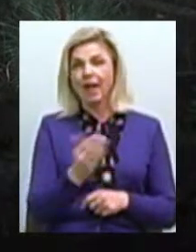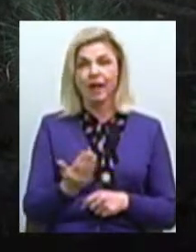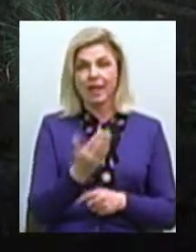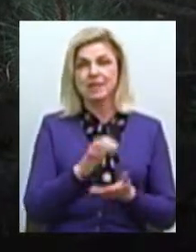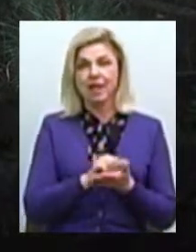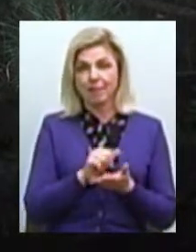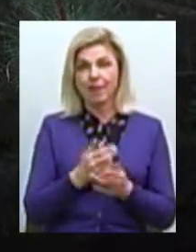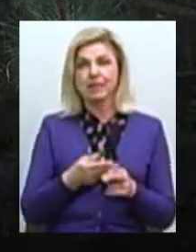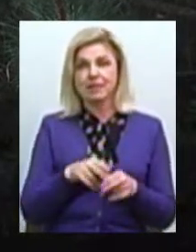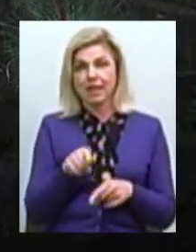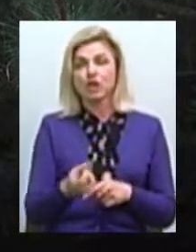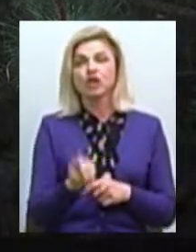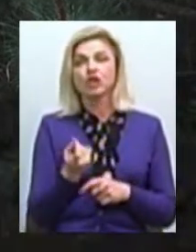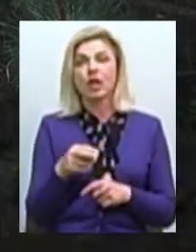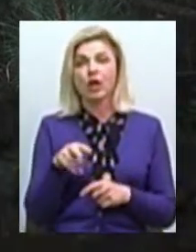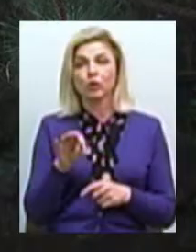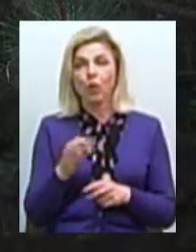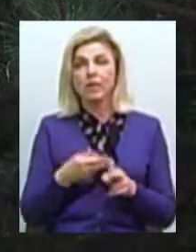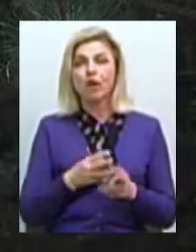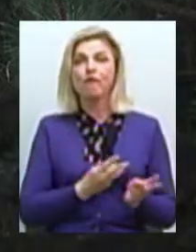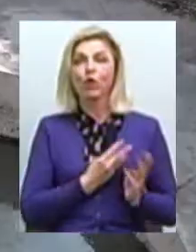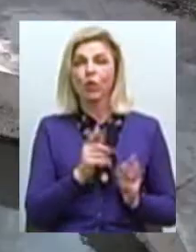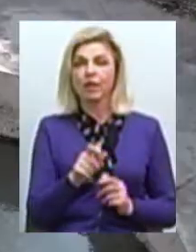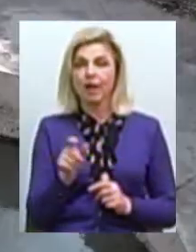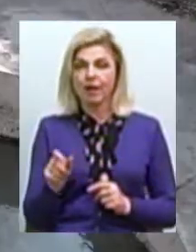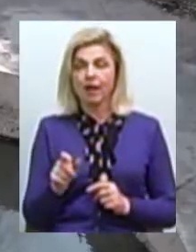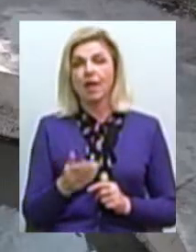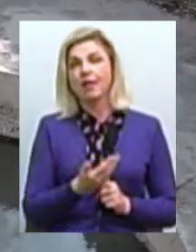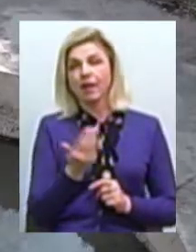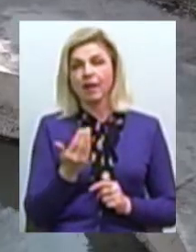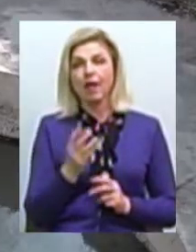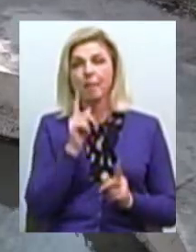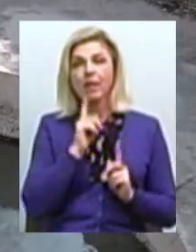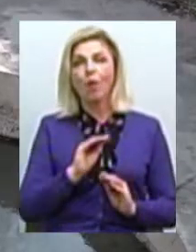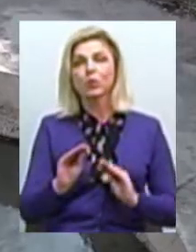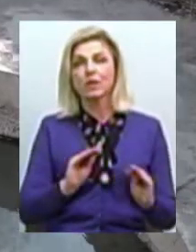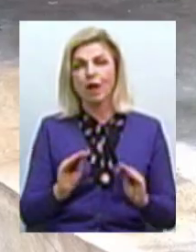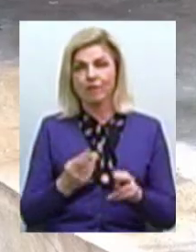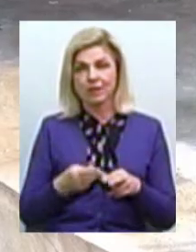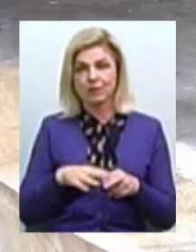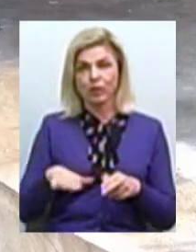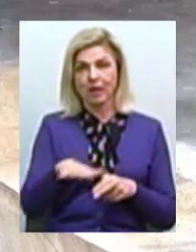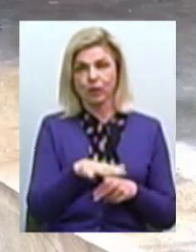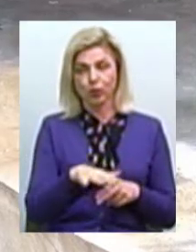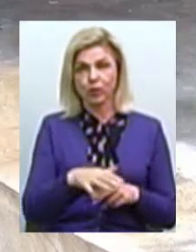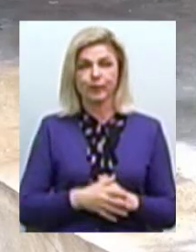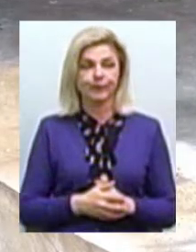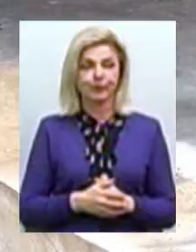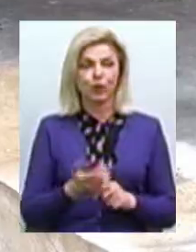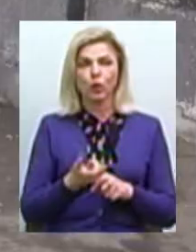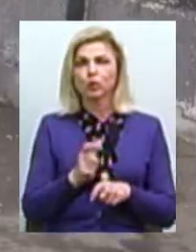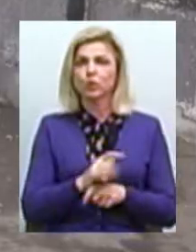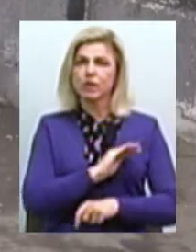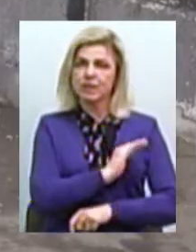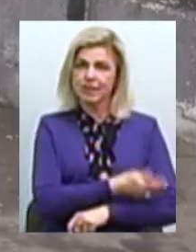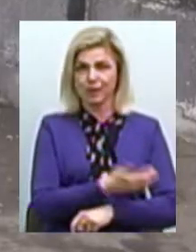саме цим джерелом, тобто ті волонтери, які благоустраюють цю територію. дуже сильно